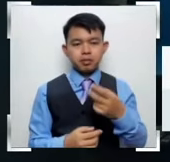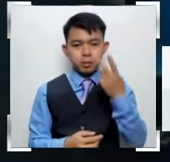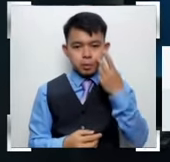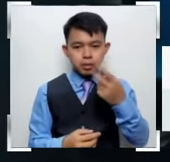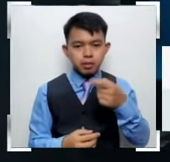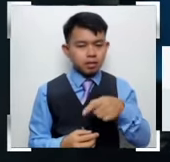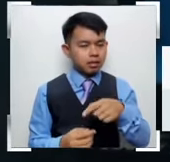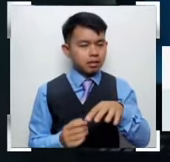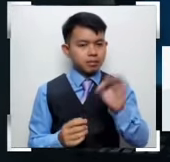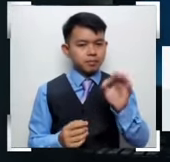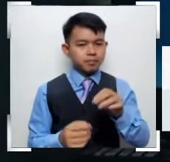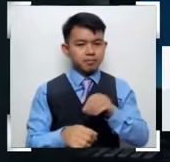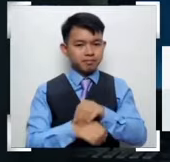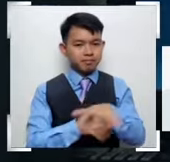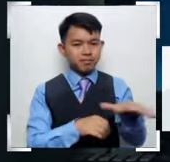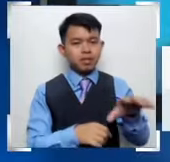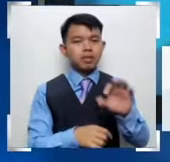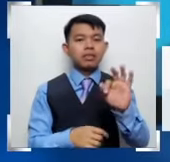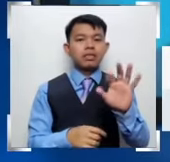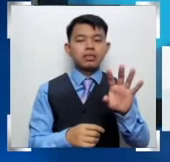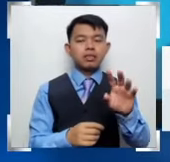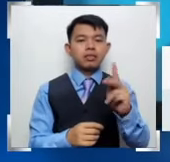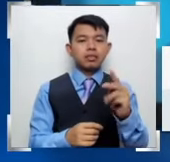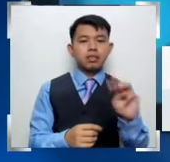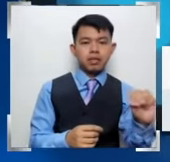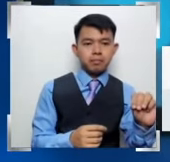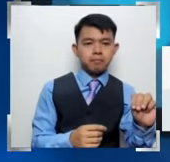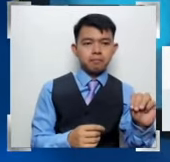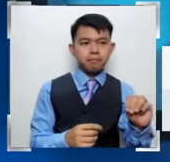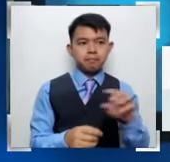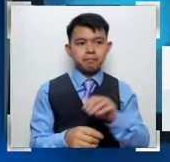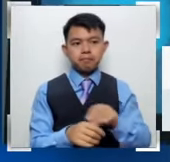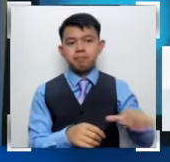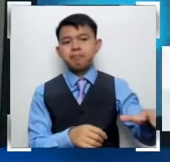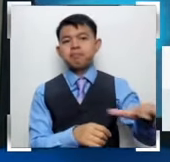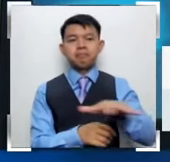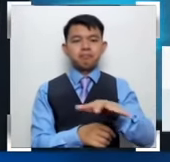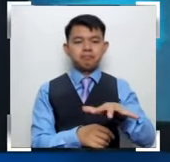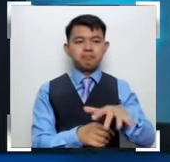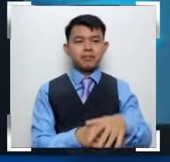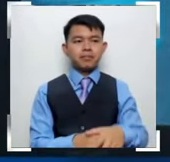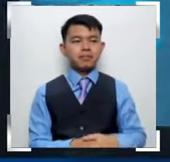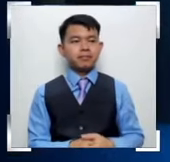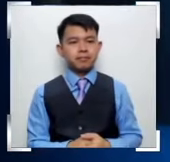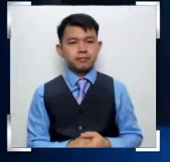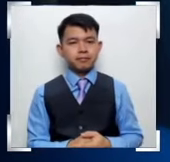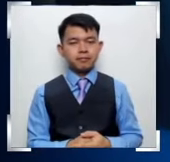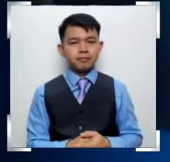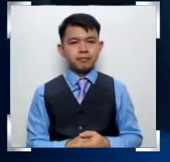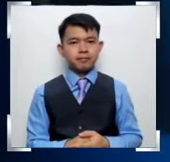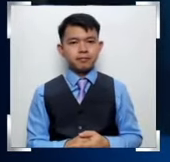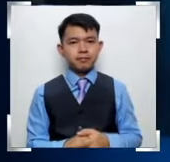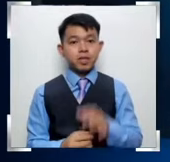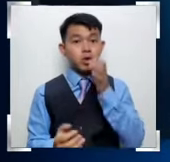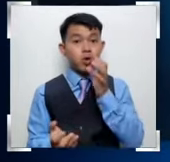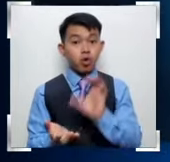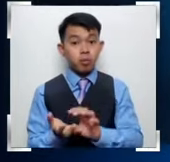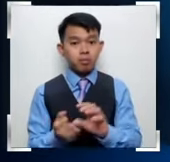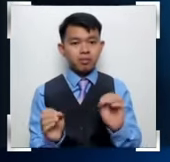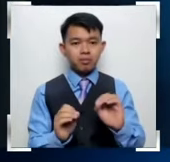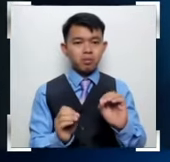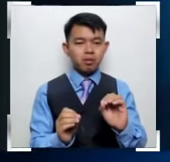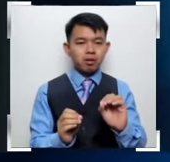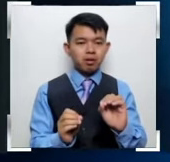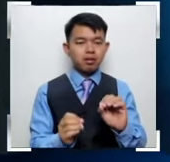19 kilometers at may lawag na 3 kilometers. Wala bang pahayag kaugnay nito ang Coron LGU at